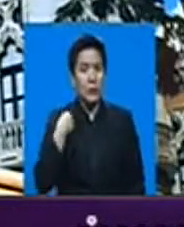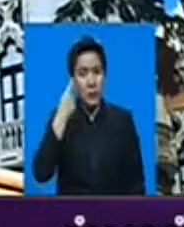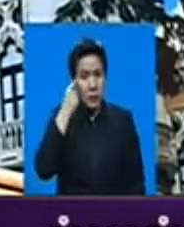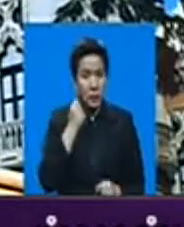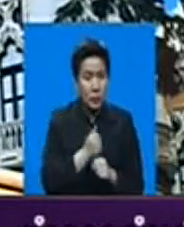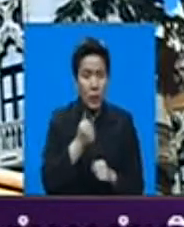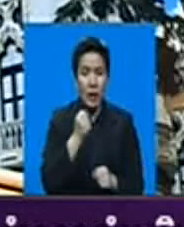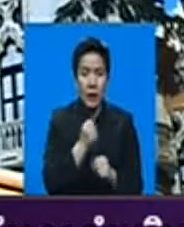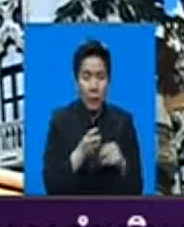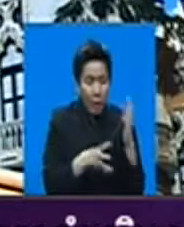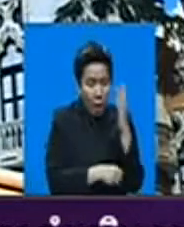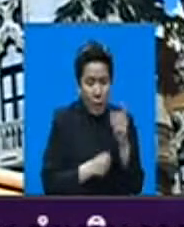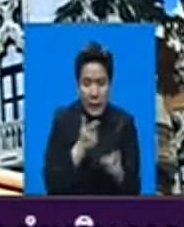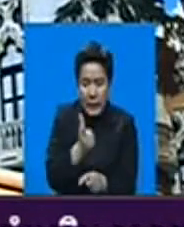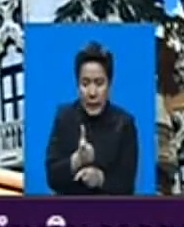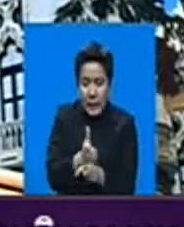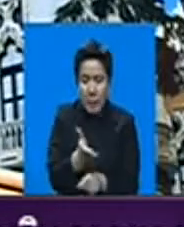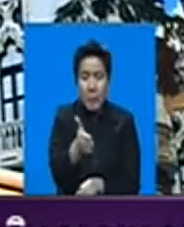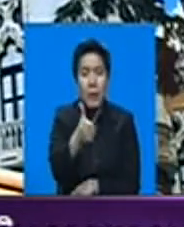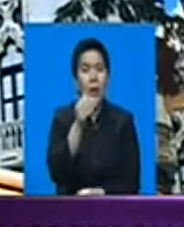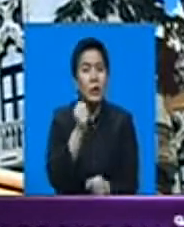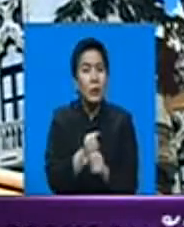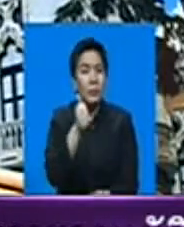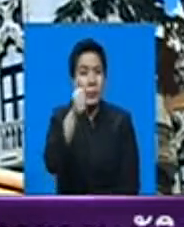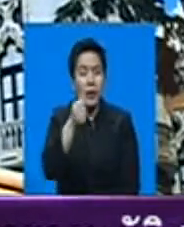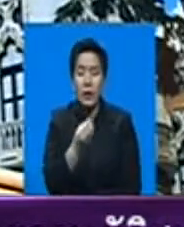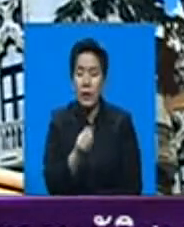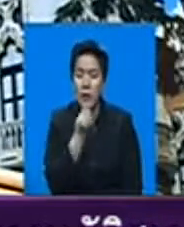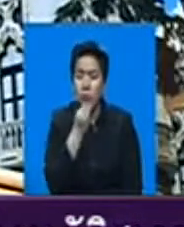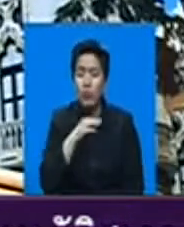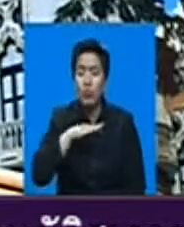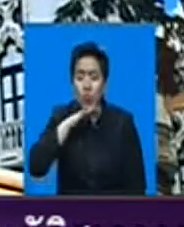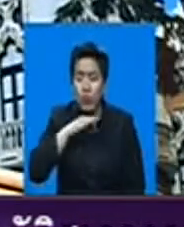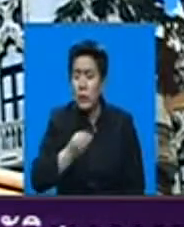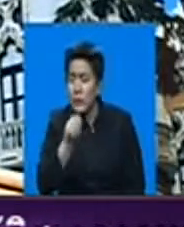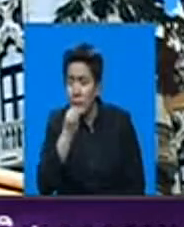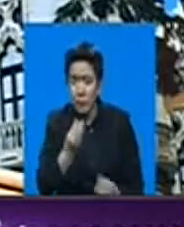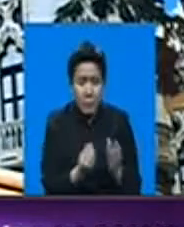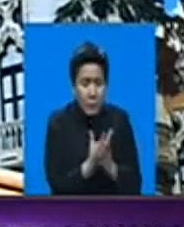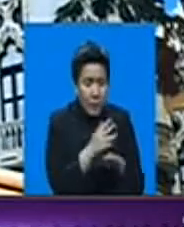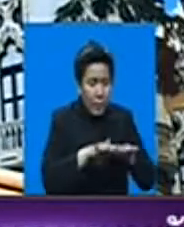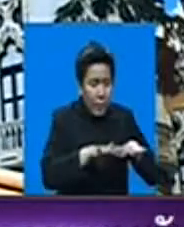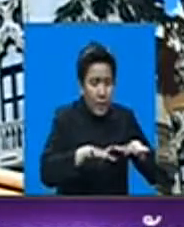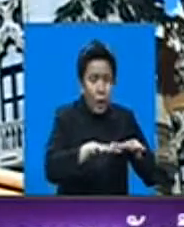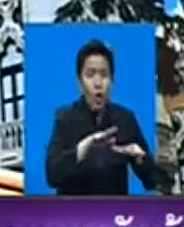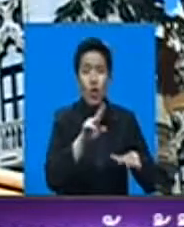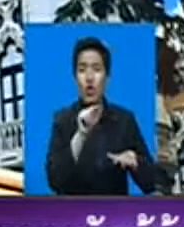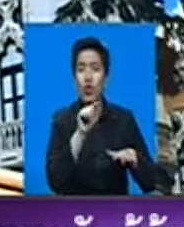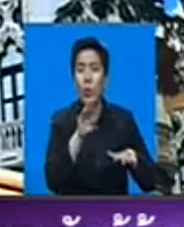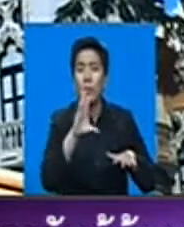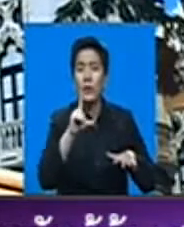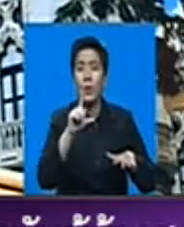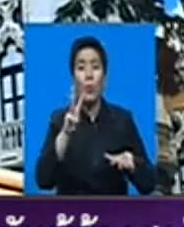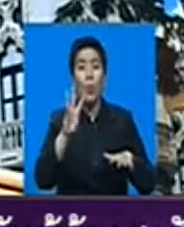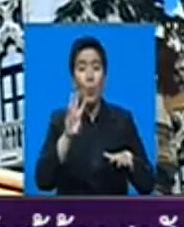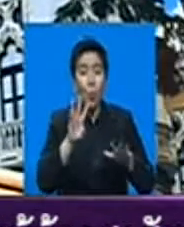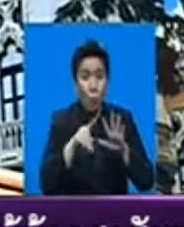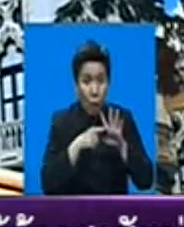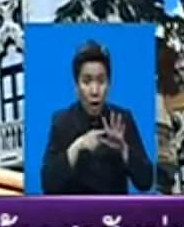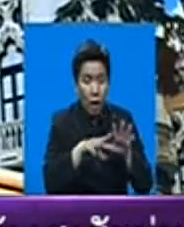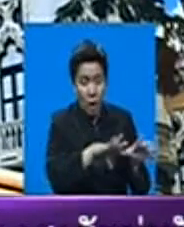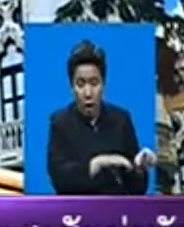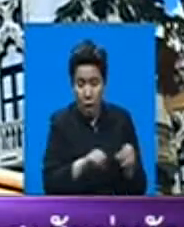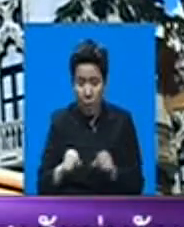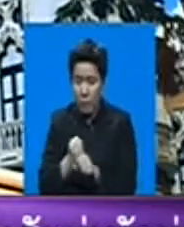ครับทำอาหารปลาก็ได้ทำได้เยอะแยะนะอาหารสัตว์หางหมูน่ะได้เยอะแยะแล้วนั้นเราต้องช่วยเหลือกันทั้งระบบนะครับมีการ